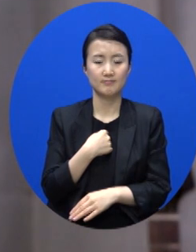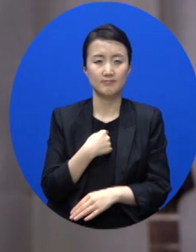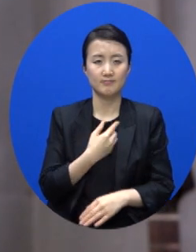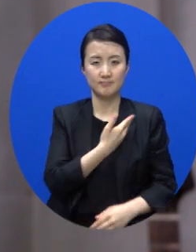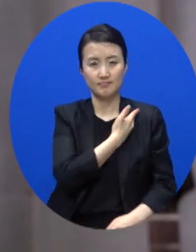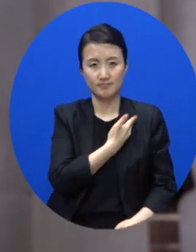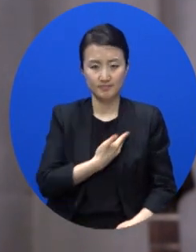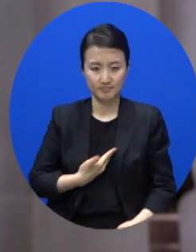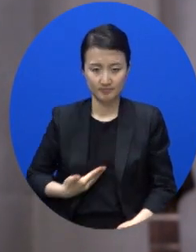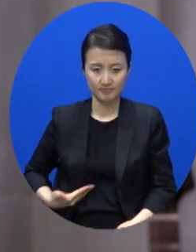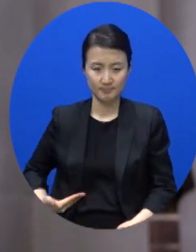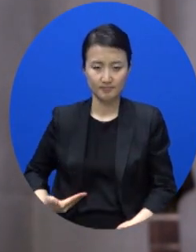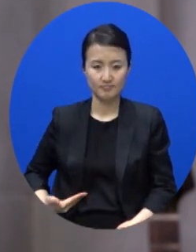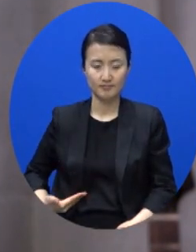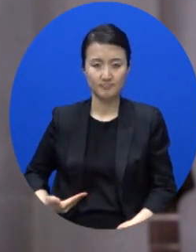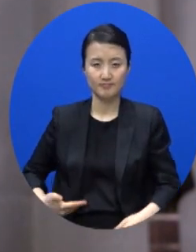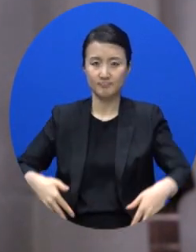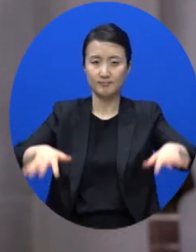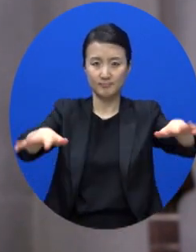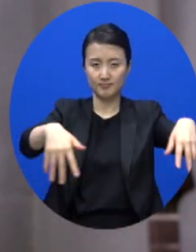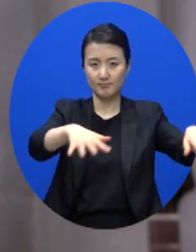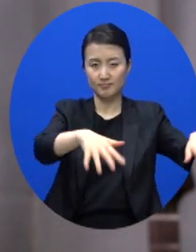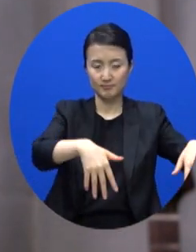후학들을 교육에